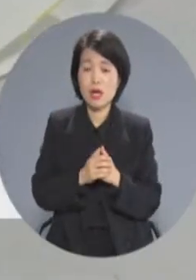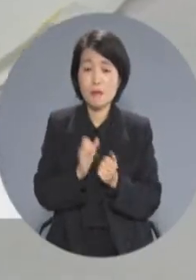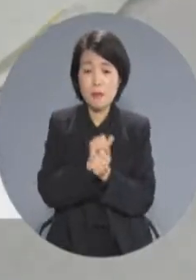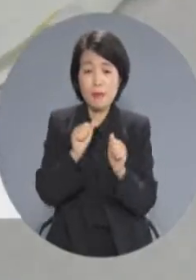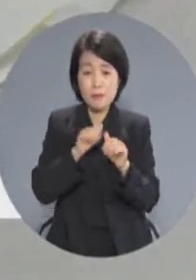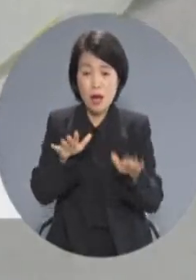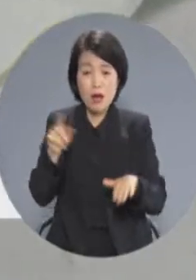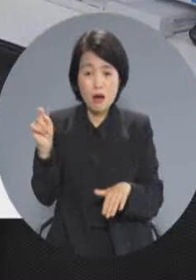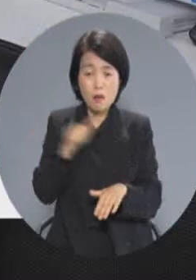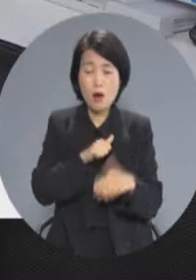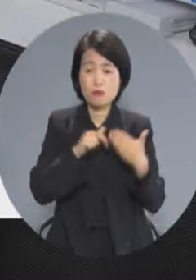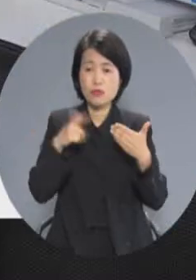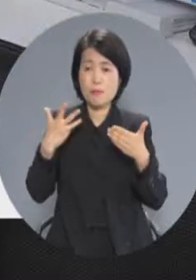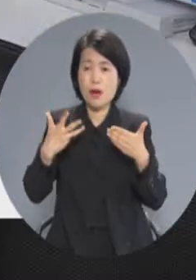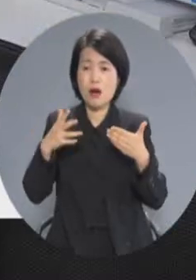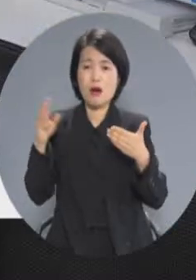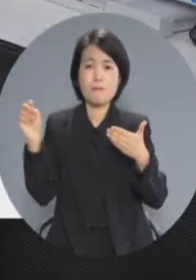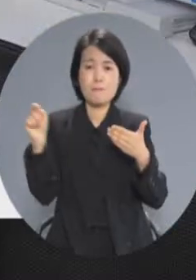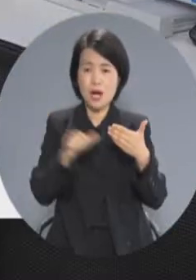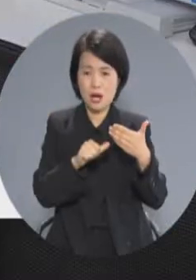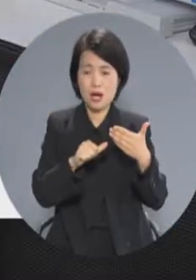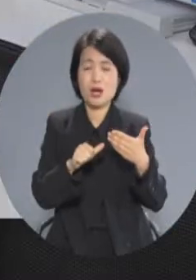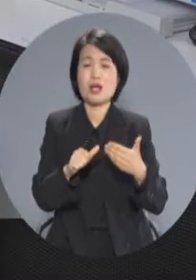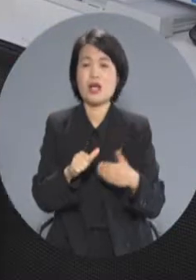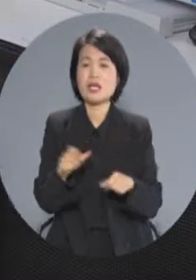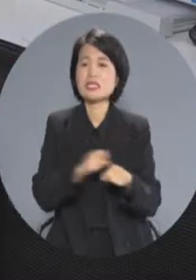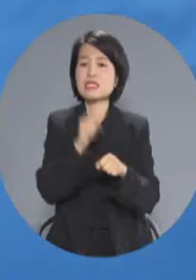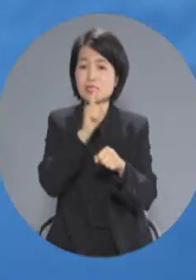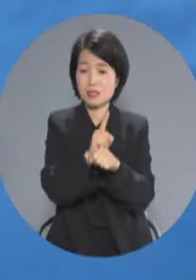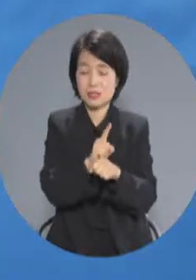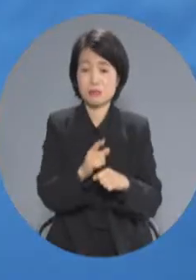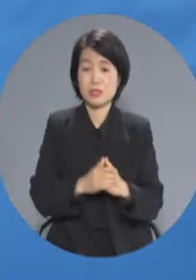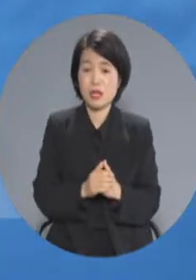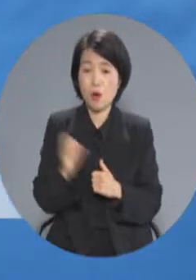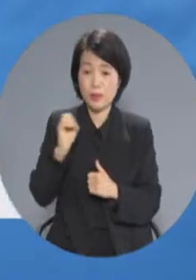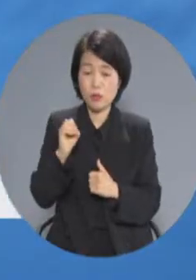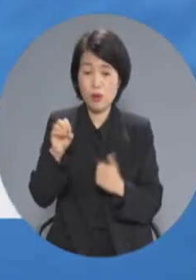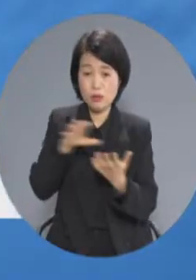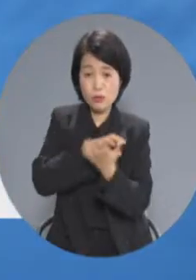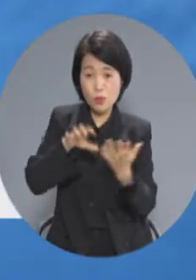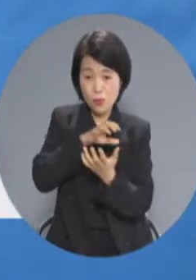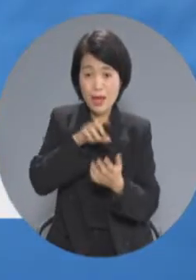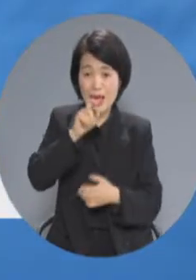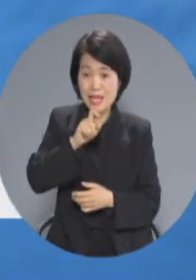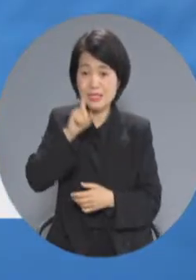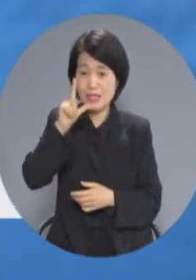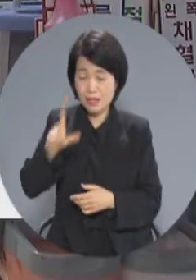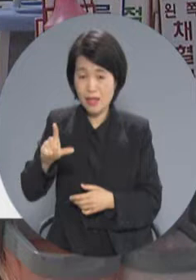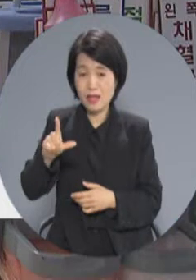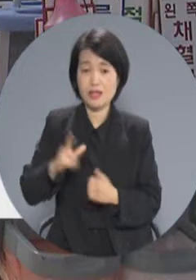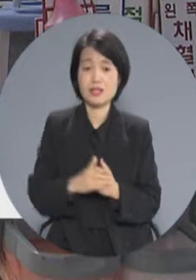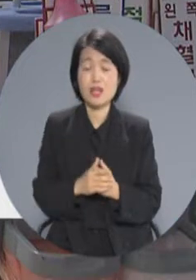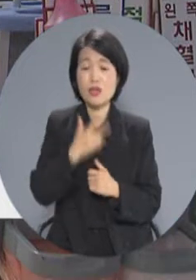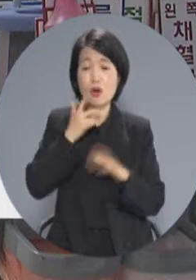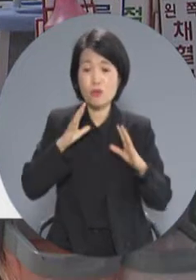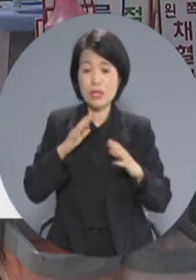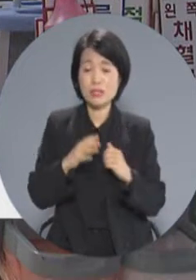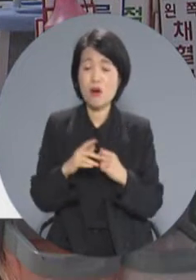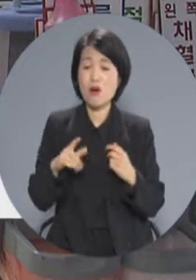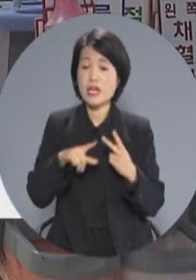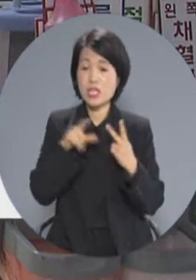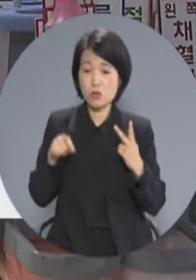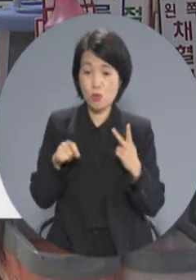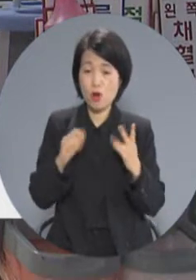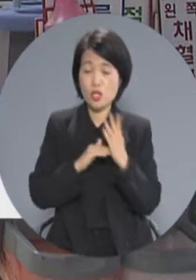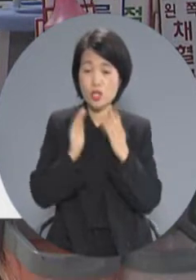속도가 9.8% 빠른 것이 특징입니다. 오미크론 재조합 변이 바이러스 XL은 영국에서만 지난 2월